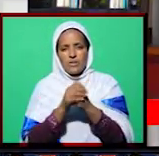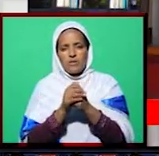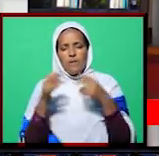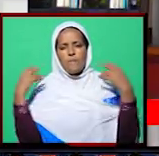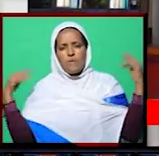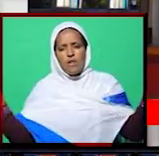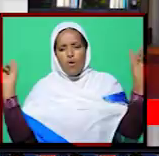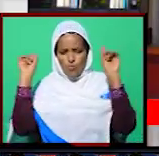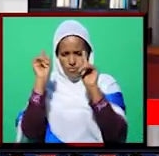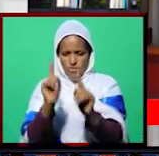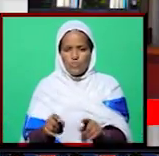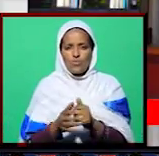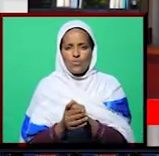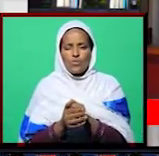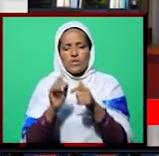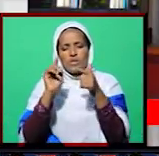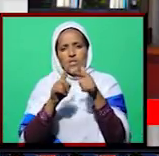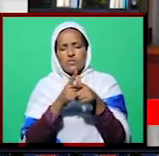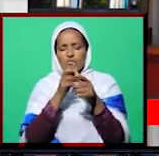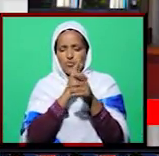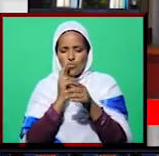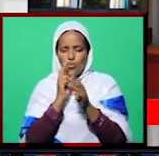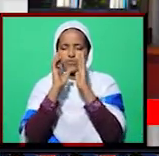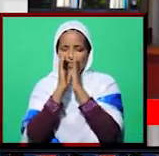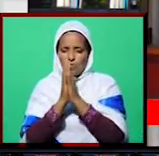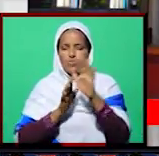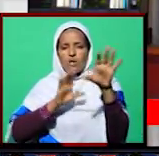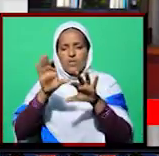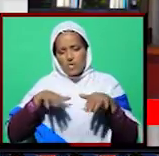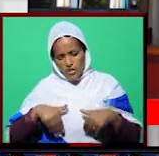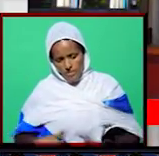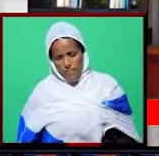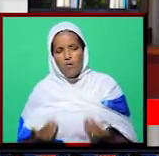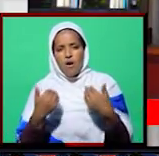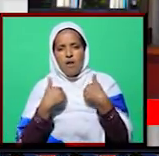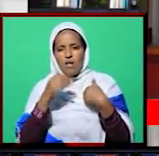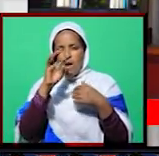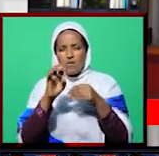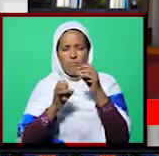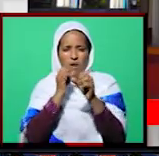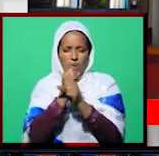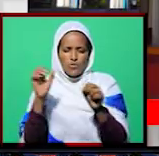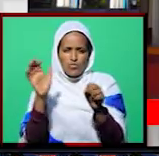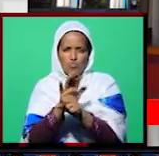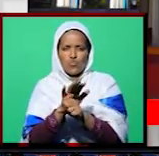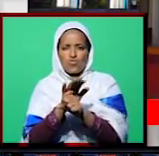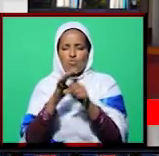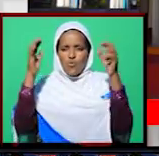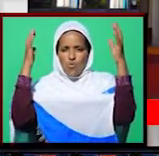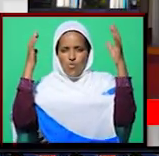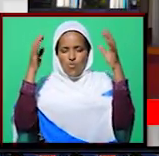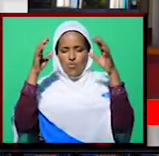ይነበርና መልአኩ መጥቶ እንግዲህ ጾመሃል ጸልይሃል ደክመሃል 40 አመት